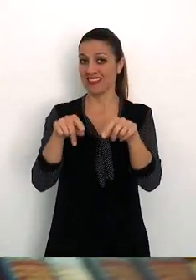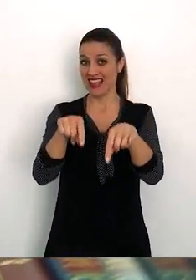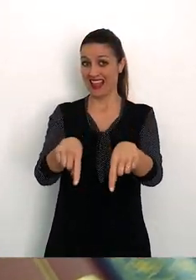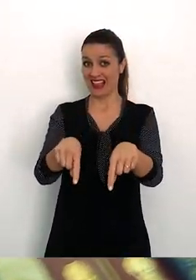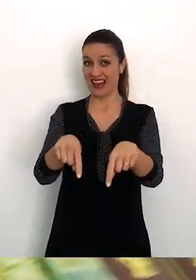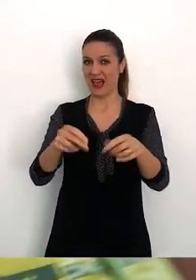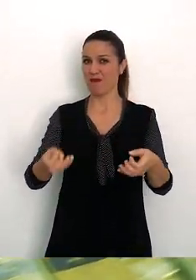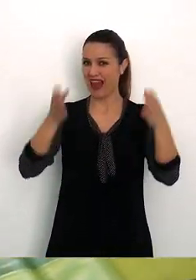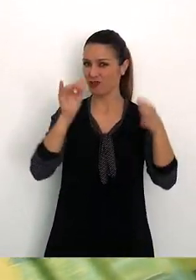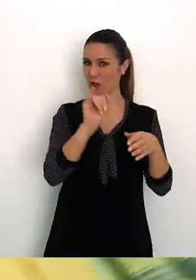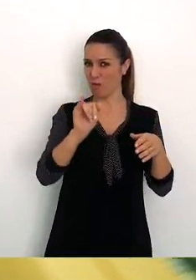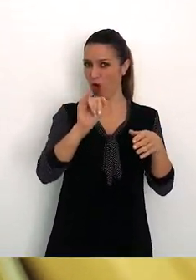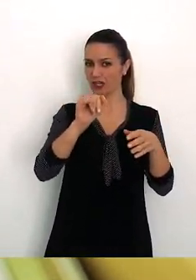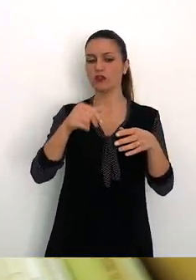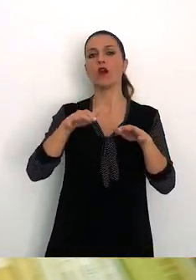terra.